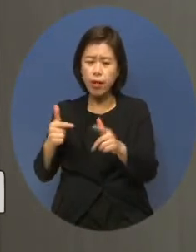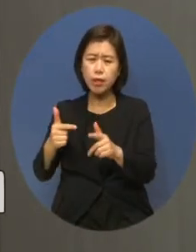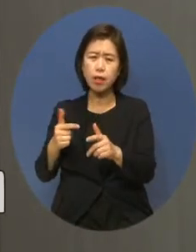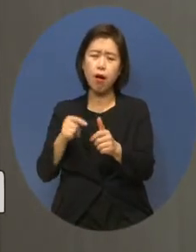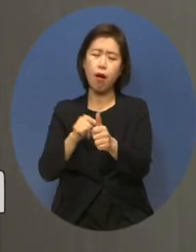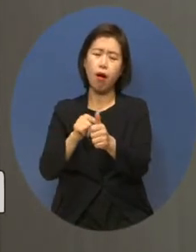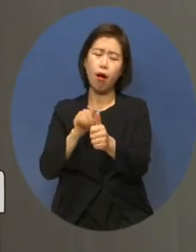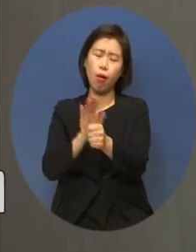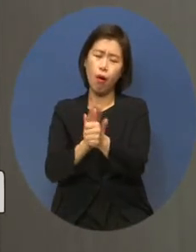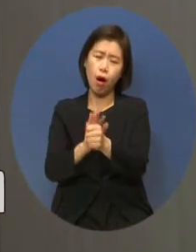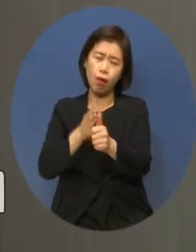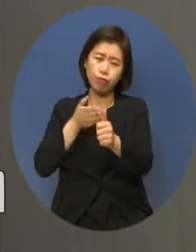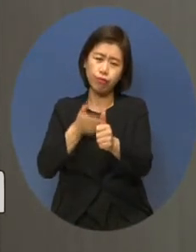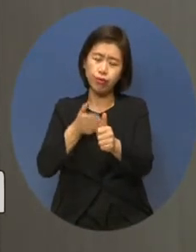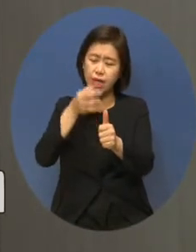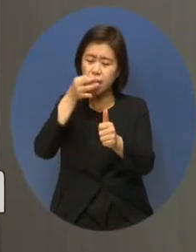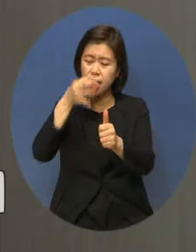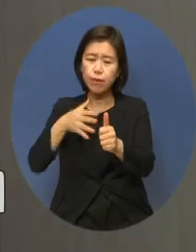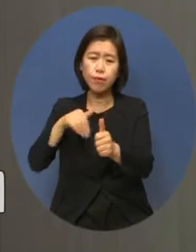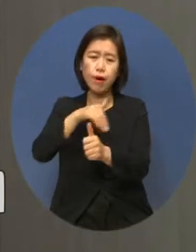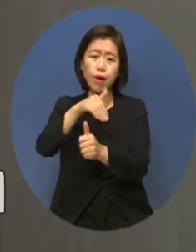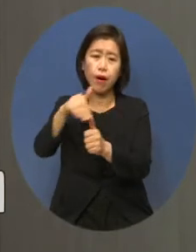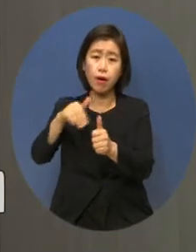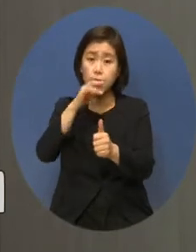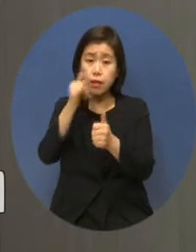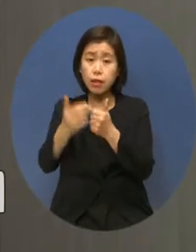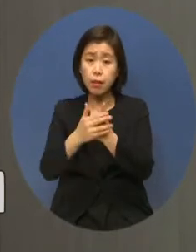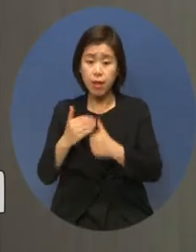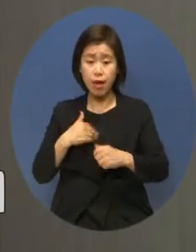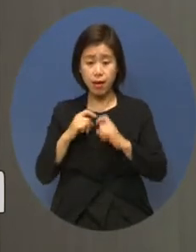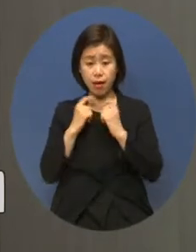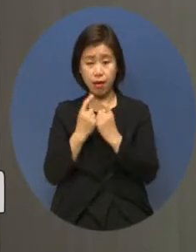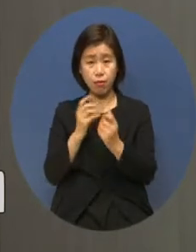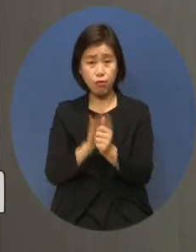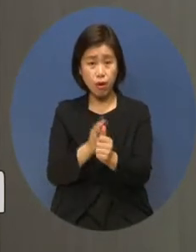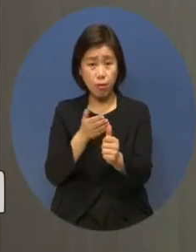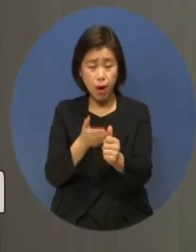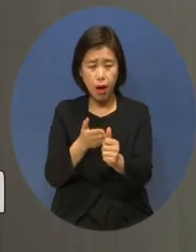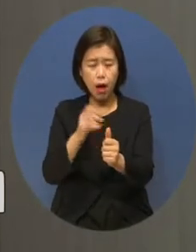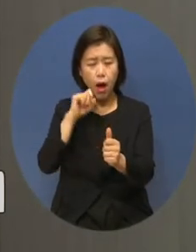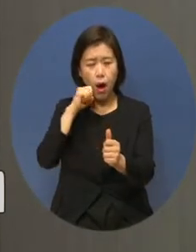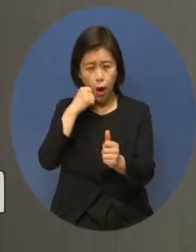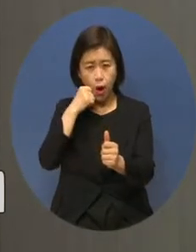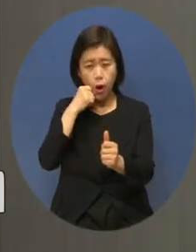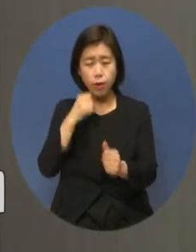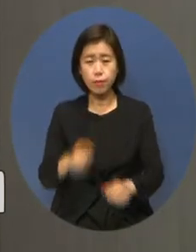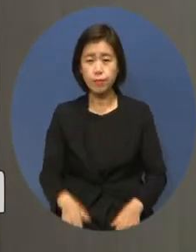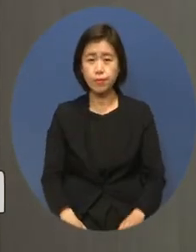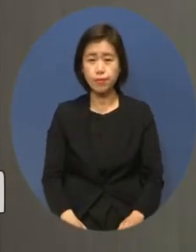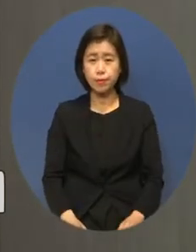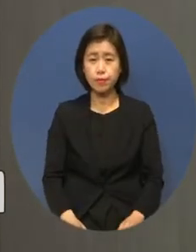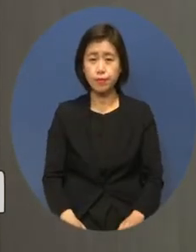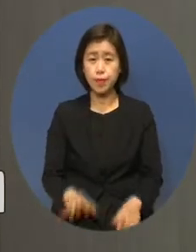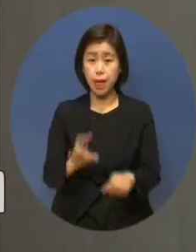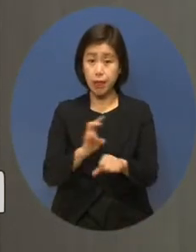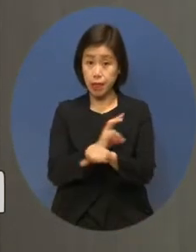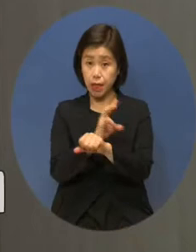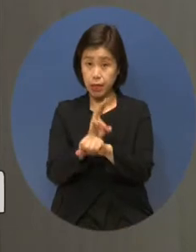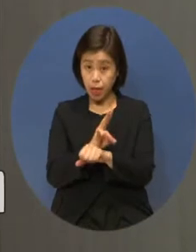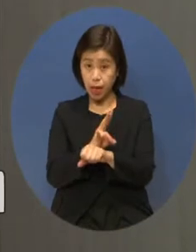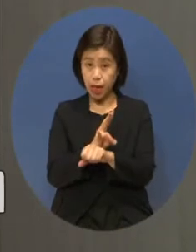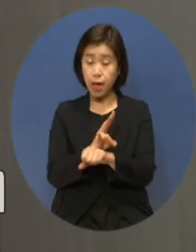역부족인 상태였기 때문에 그걸 개인적으로 구축해야 되는 어려움은 있었어요. 예를 들면 24시간 지원이 제 동생은